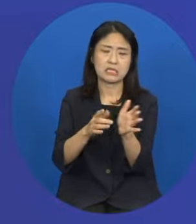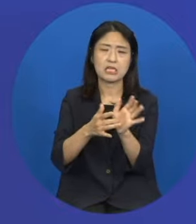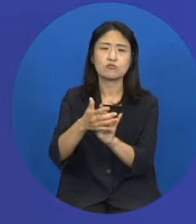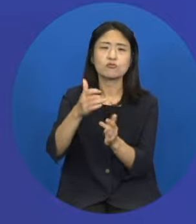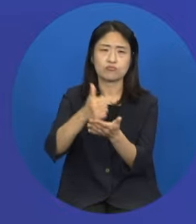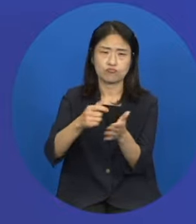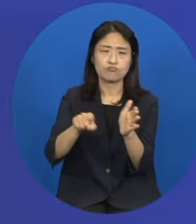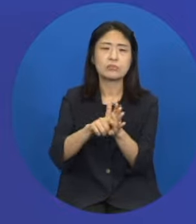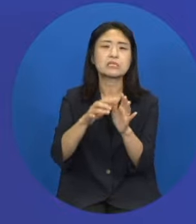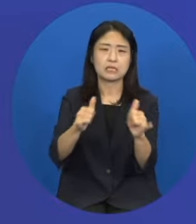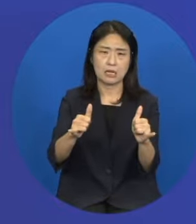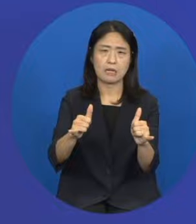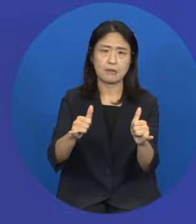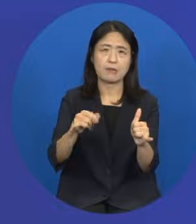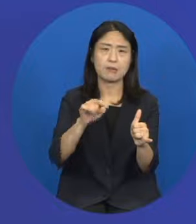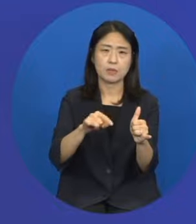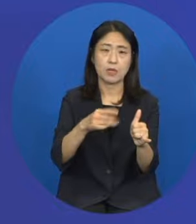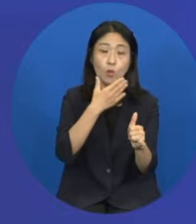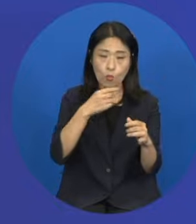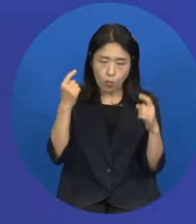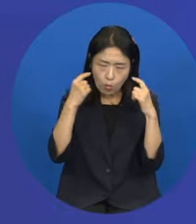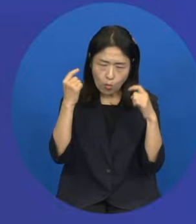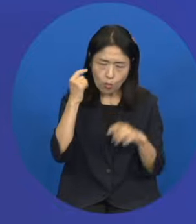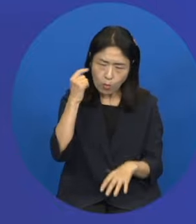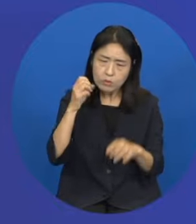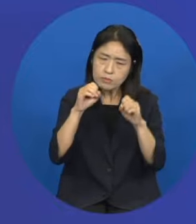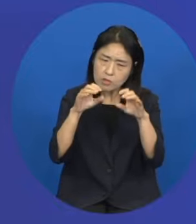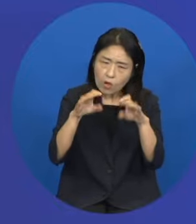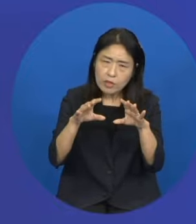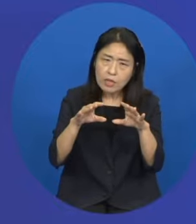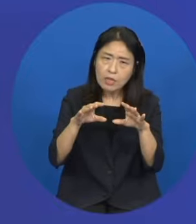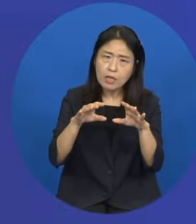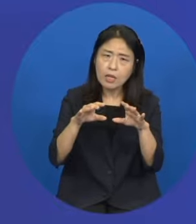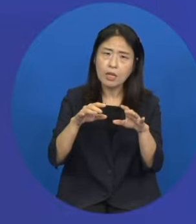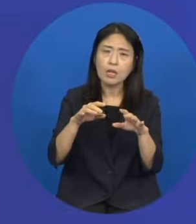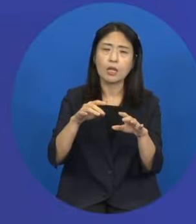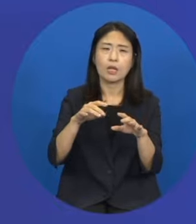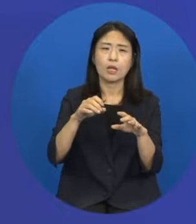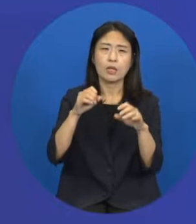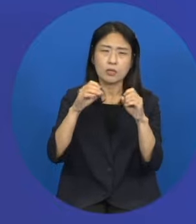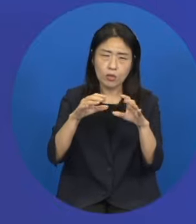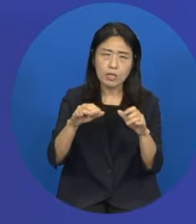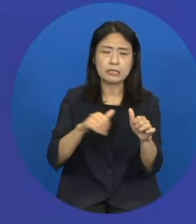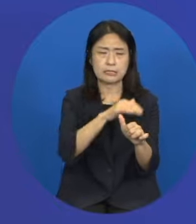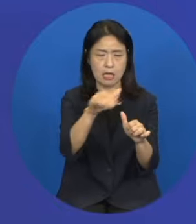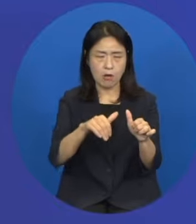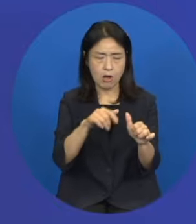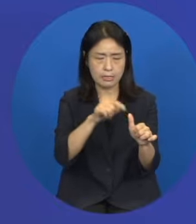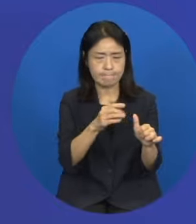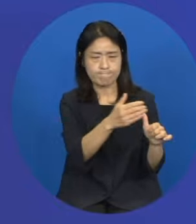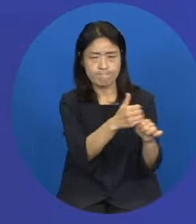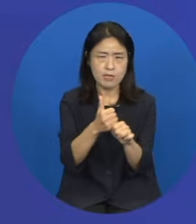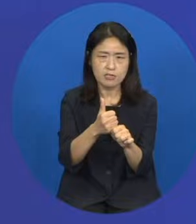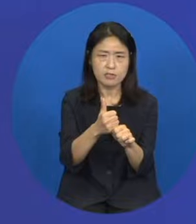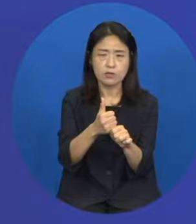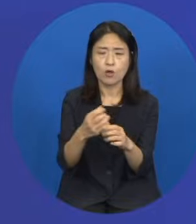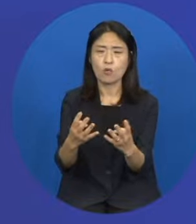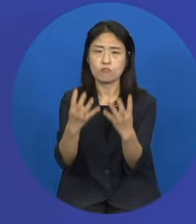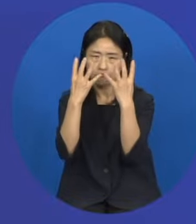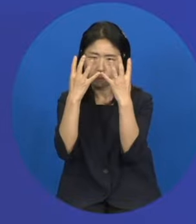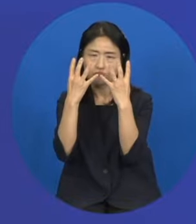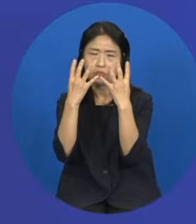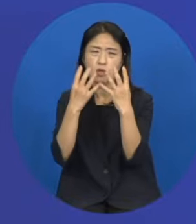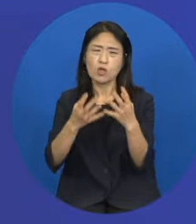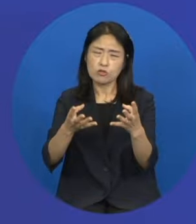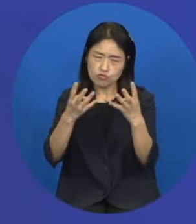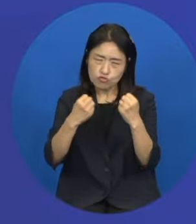그리스도인으로 살다가 복음을 전하다가 특히 개종을 시키다가 걸려서 감옥에 들어간